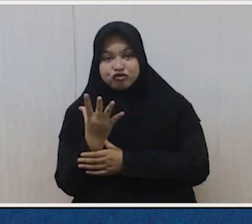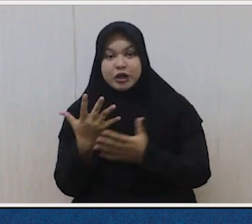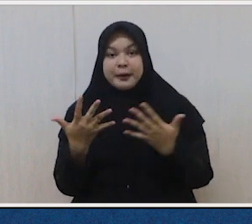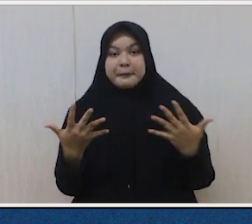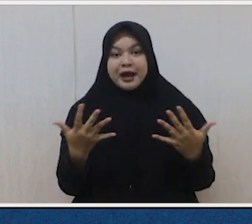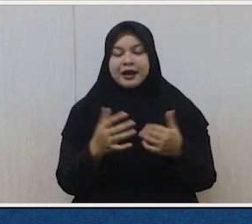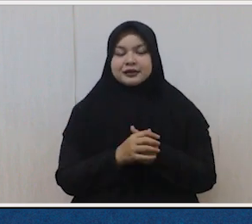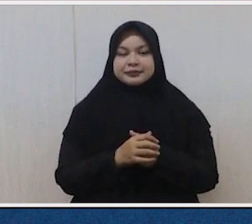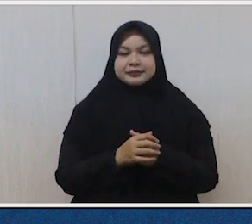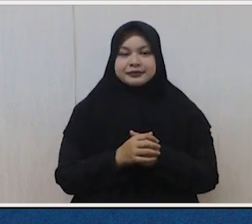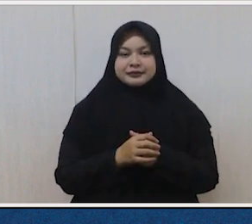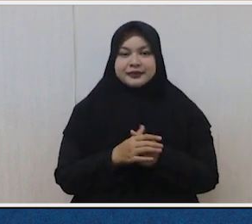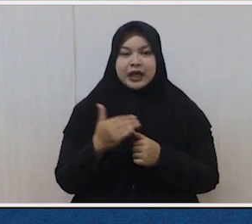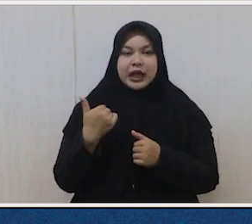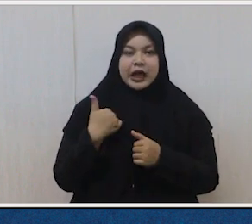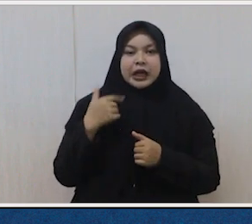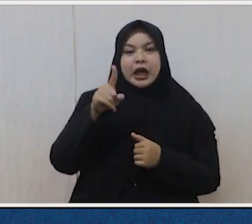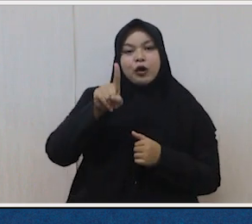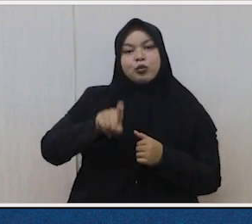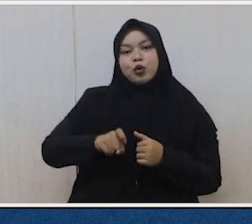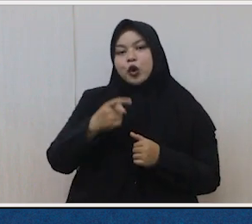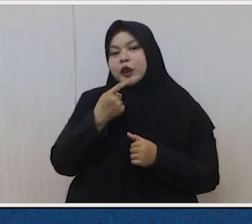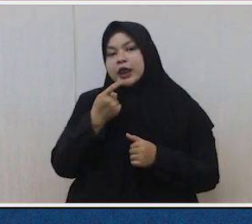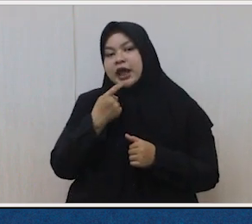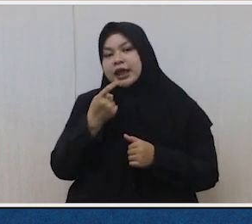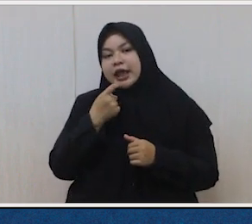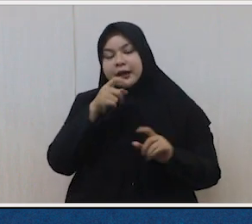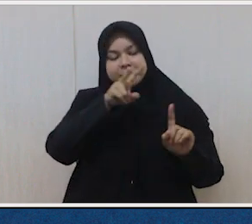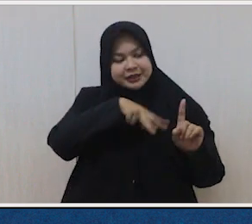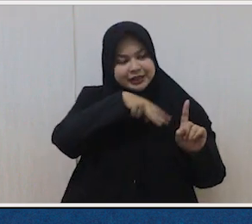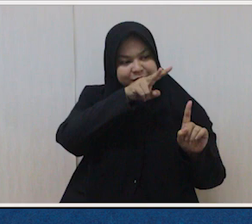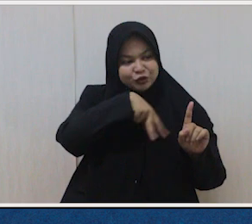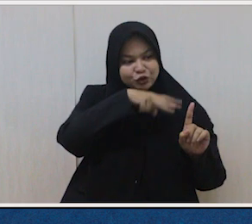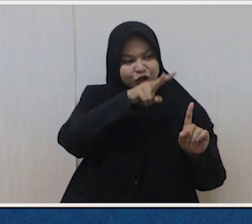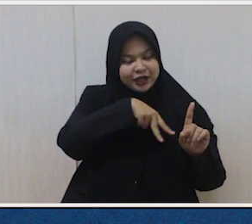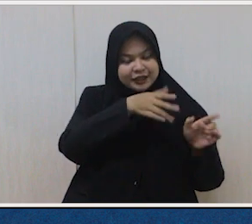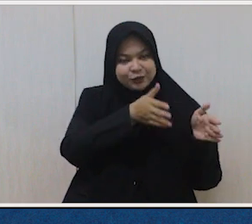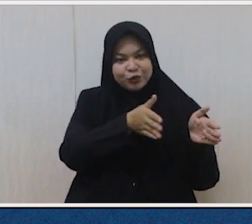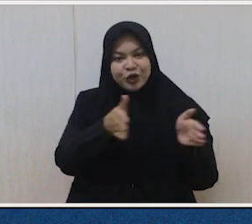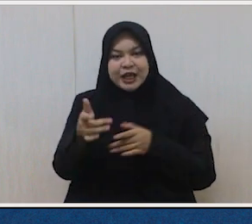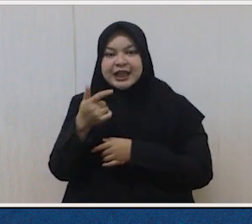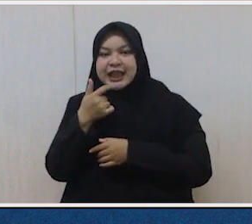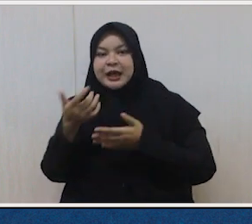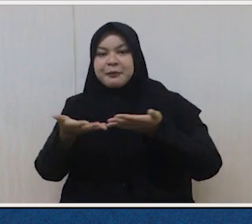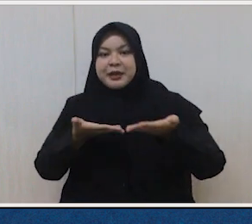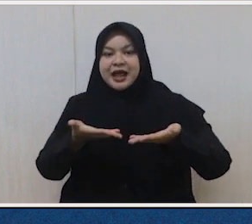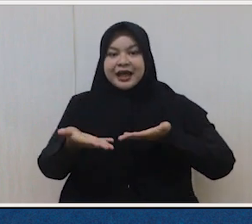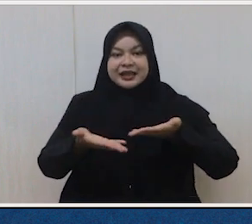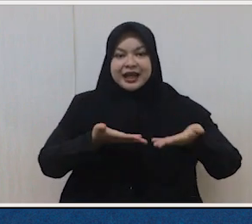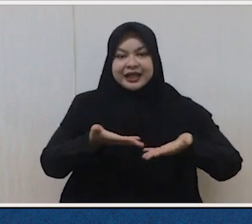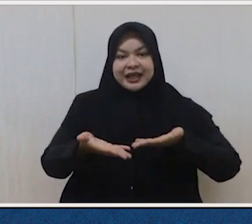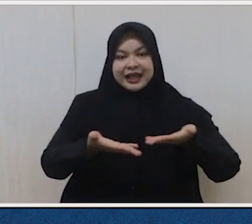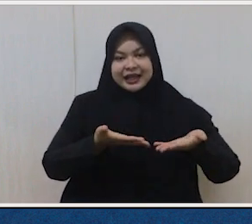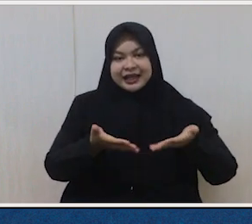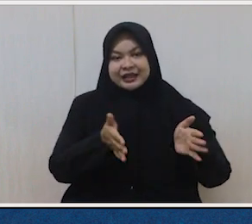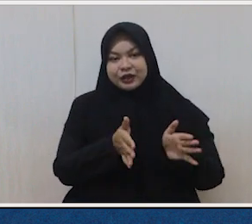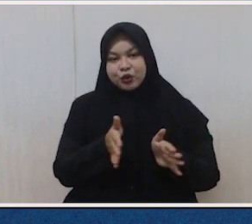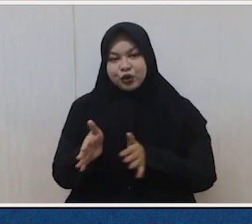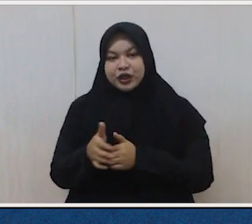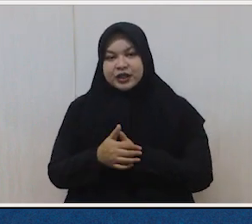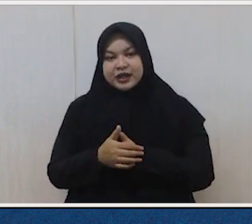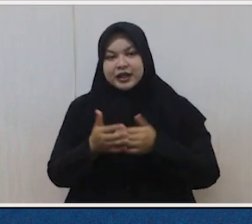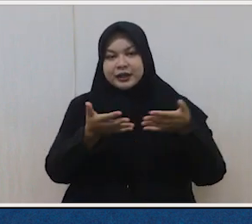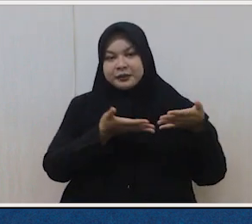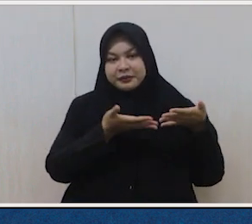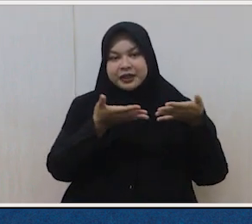muncul ya jadi apa namanya ada kebutuhan soal penilihan personal lalu soal pelayan lanan ya lalu dalam